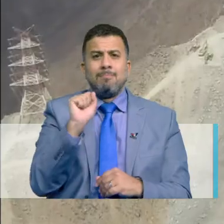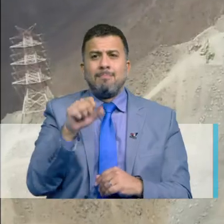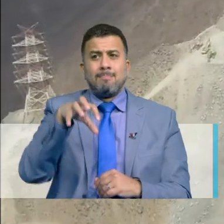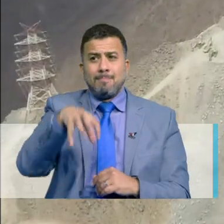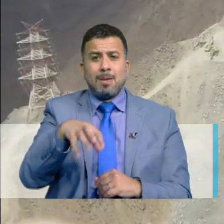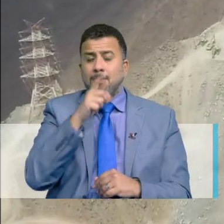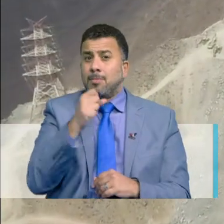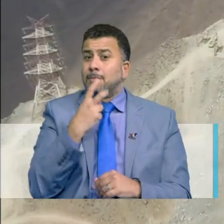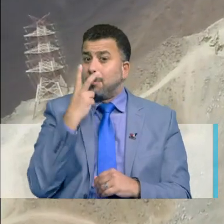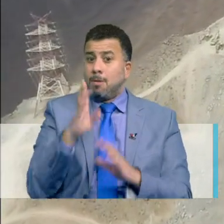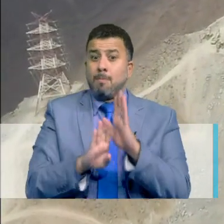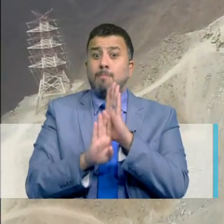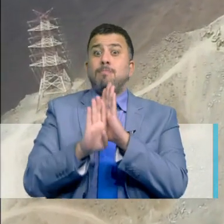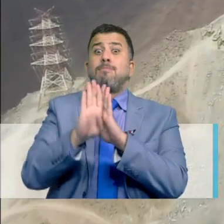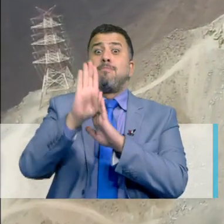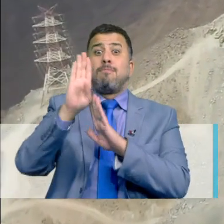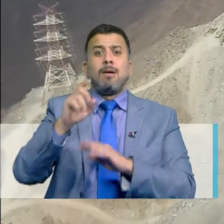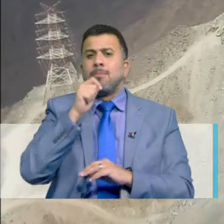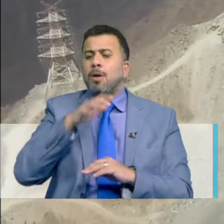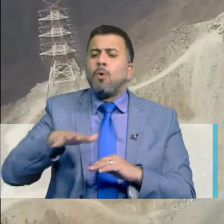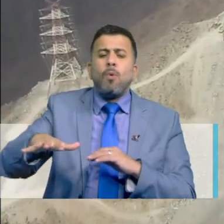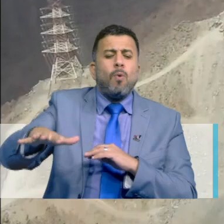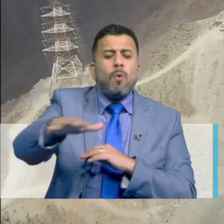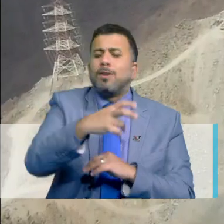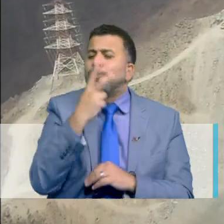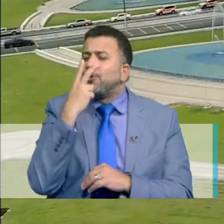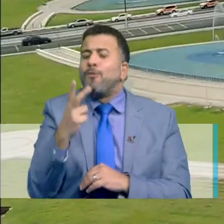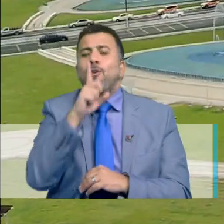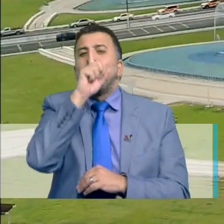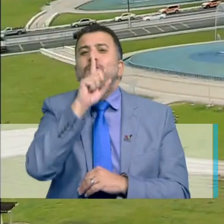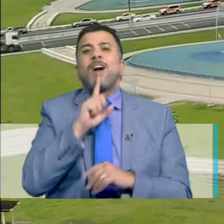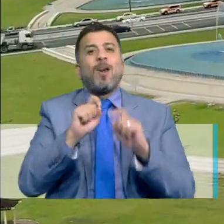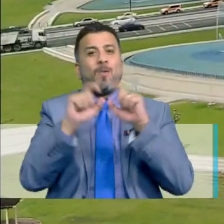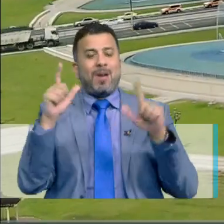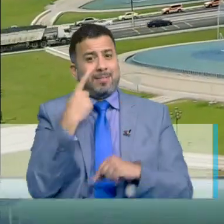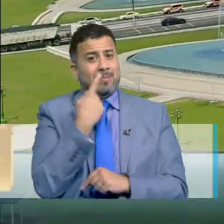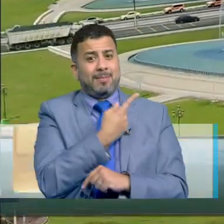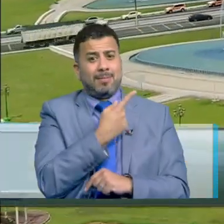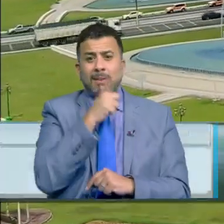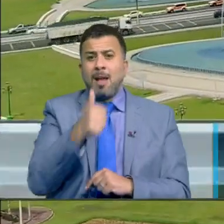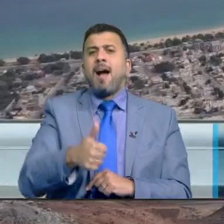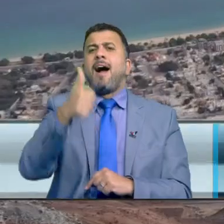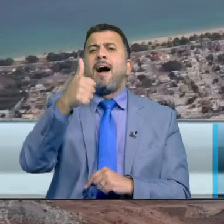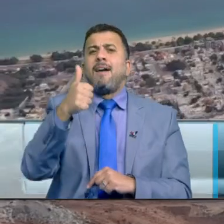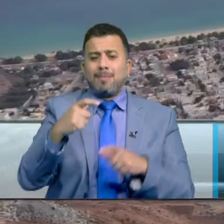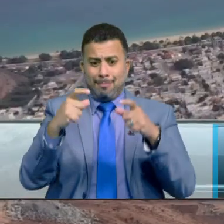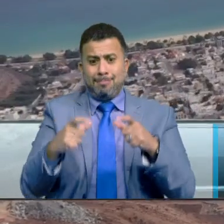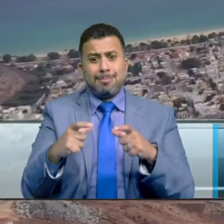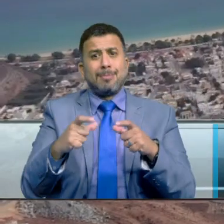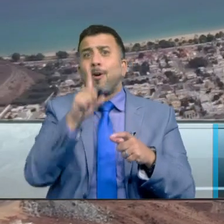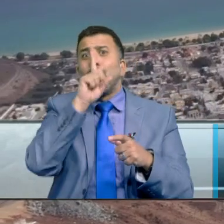المكان الشاهق المطل على كل شبر من المدينة. أفضل مدينة سياحية